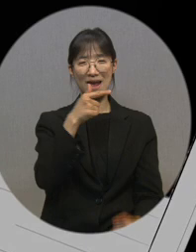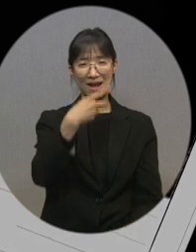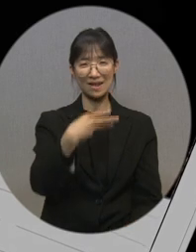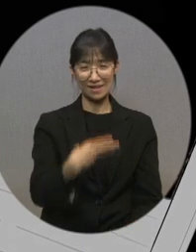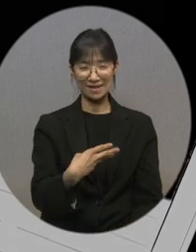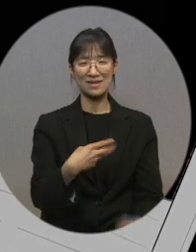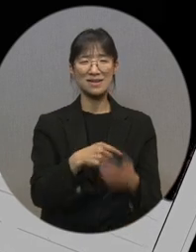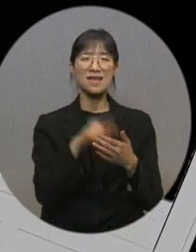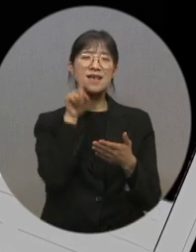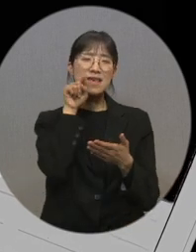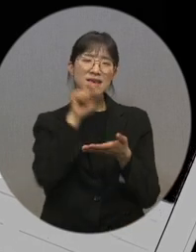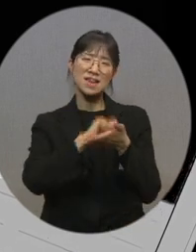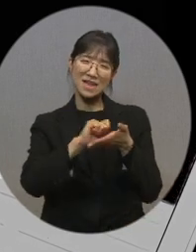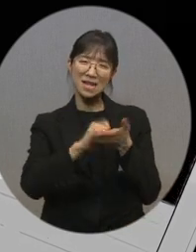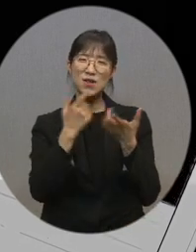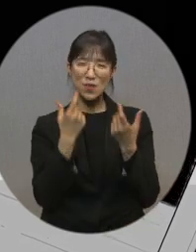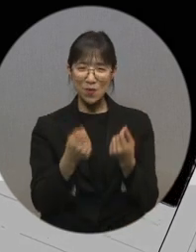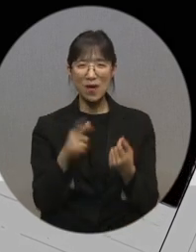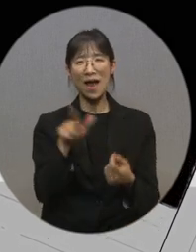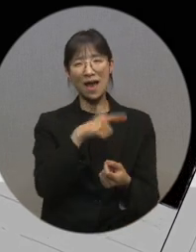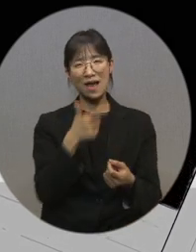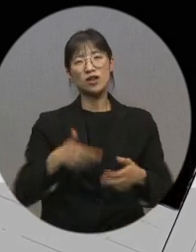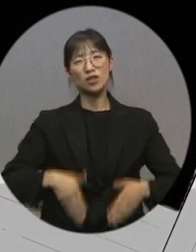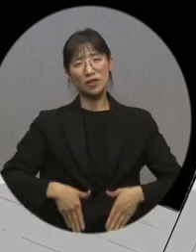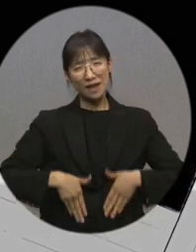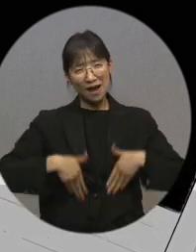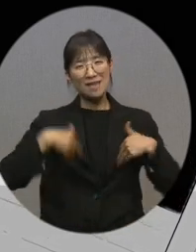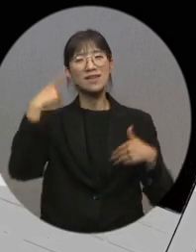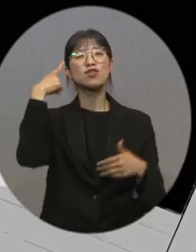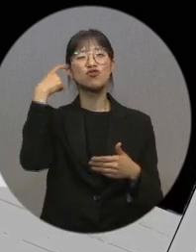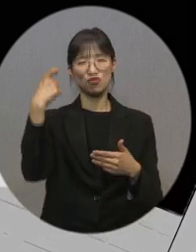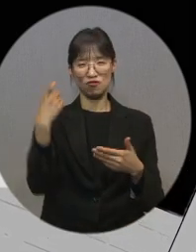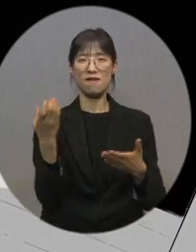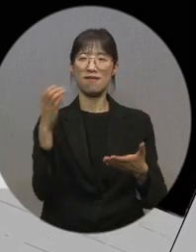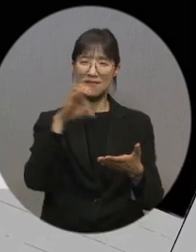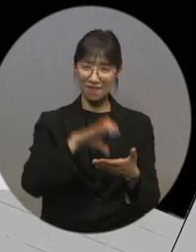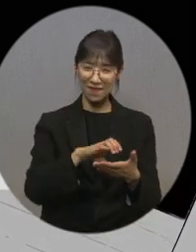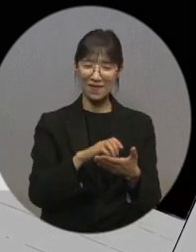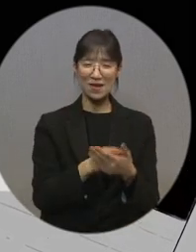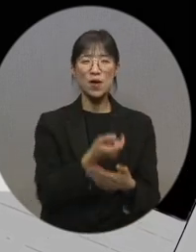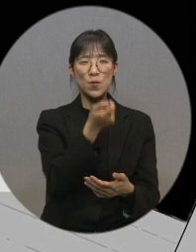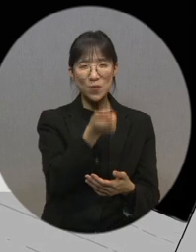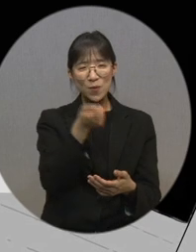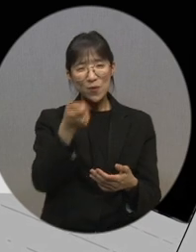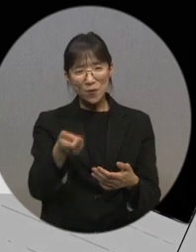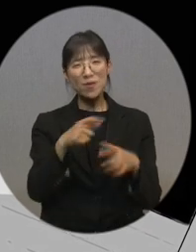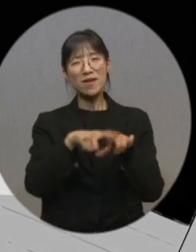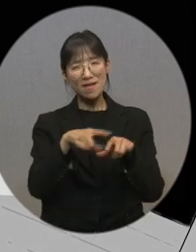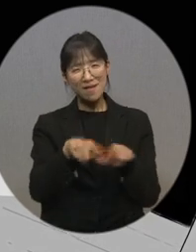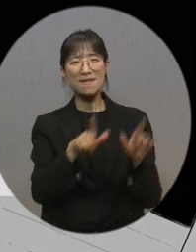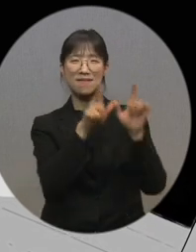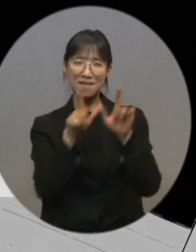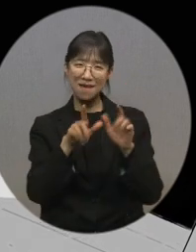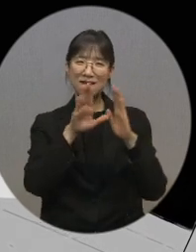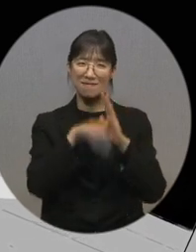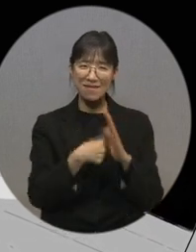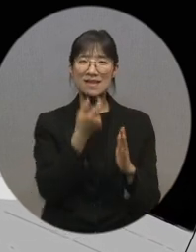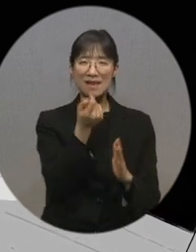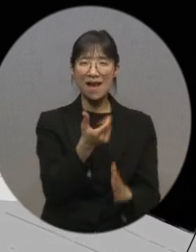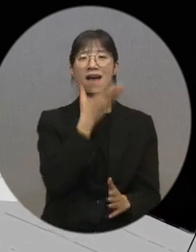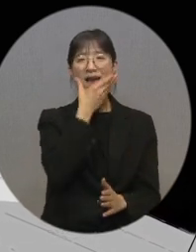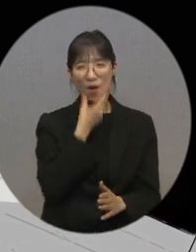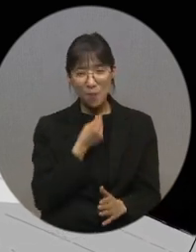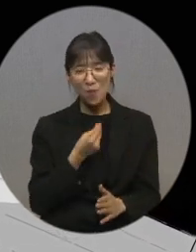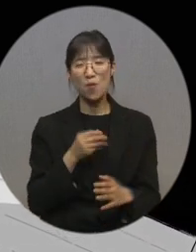한 편의 일기처럼 하루의 따뜻한 추억으로 담아내면서 소소한 일상 속 작은 행복들과 그 안에